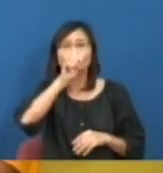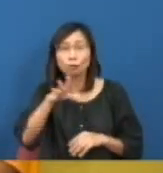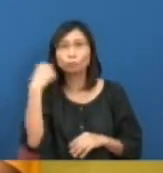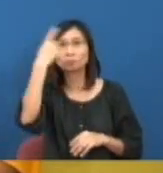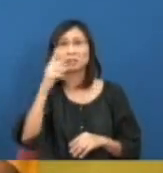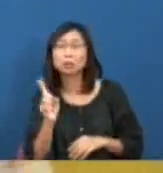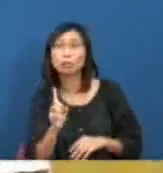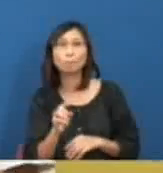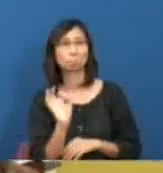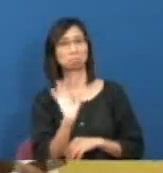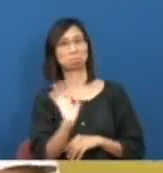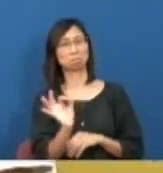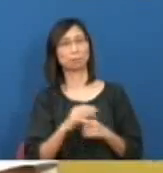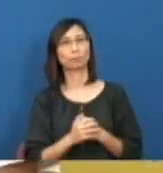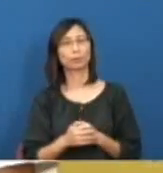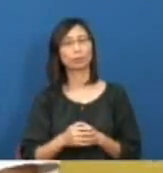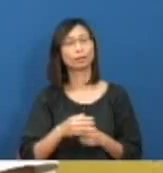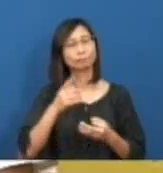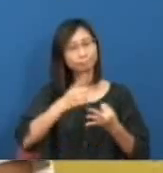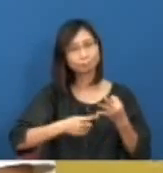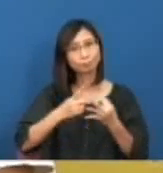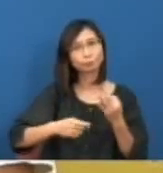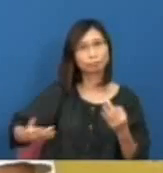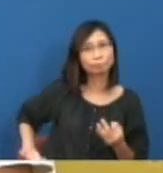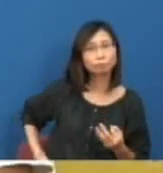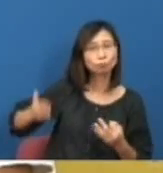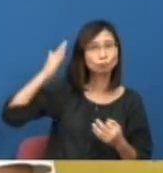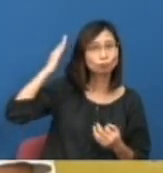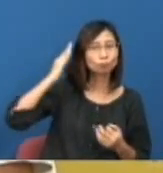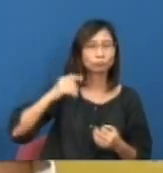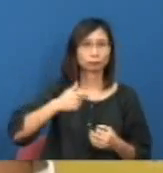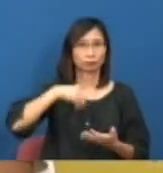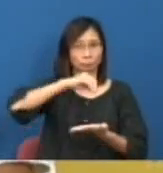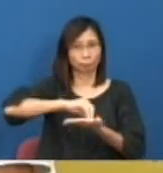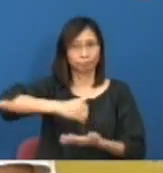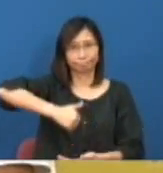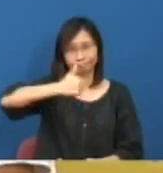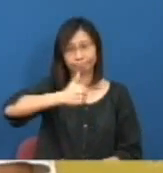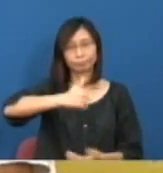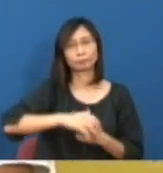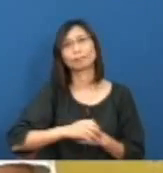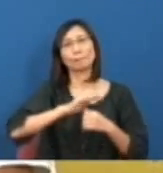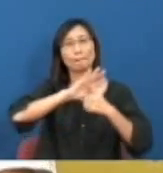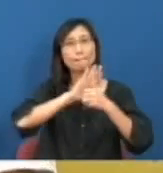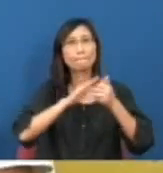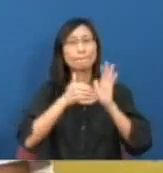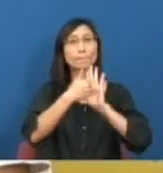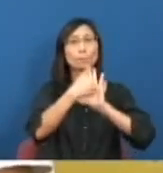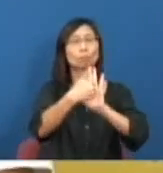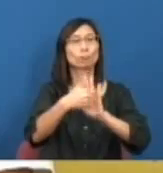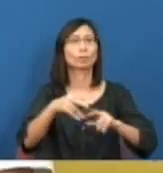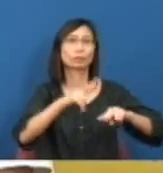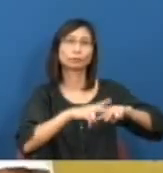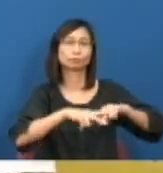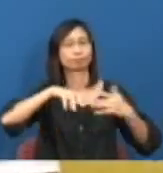全冇喎。 唔係，咁唔好講啦。咁你思路話你做咗個決定係啱嘅，而家睇起上嚟係阻止咗大陸喺度亂搞，咁咪嘥氣嘅。 兩件事